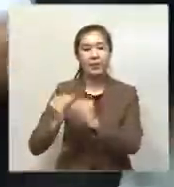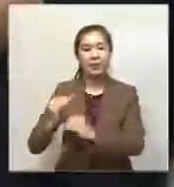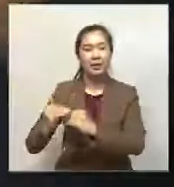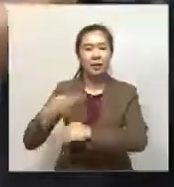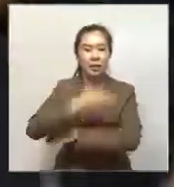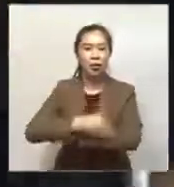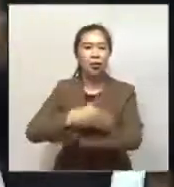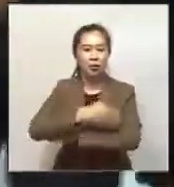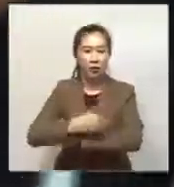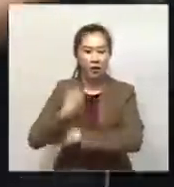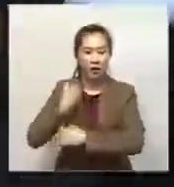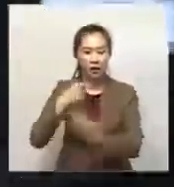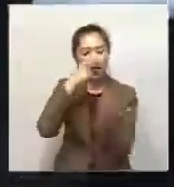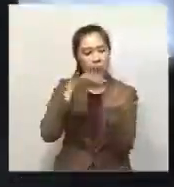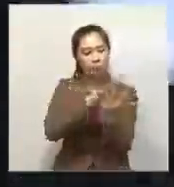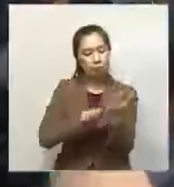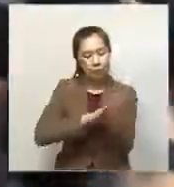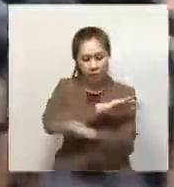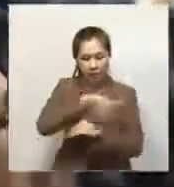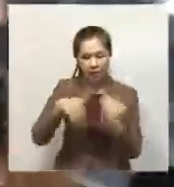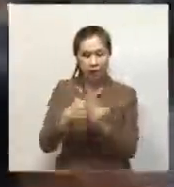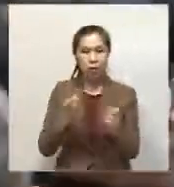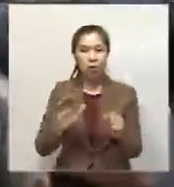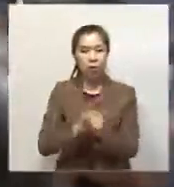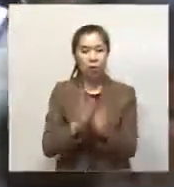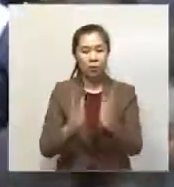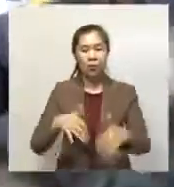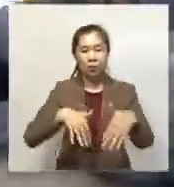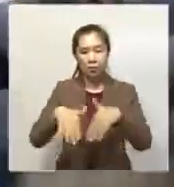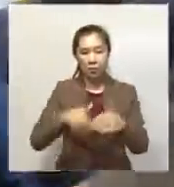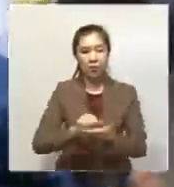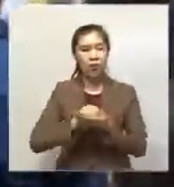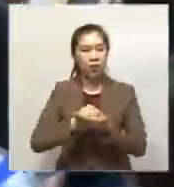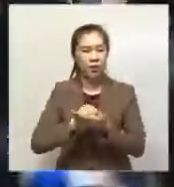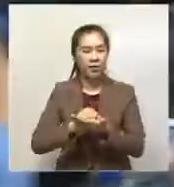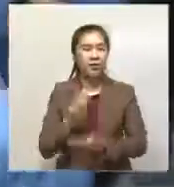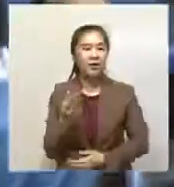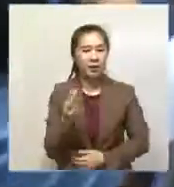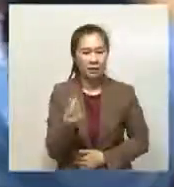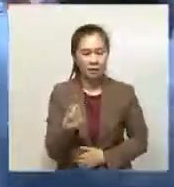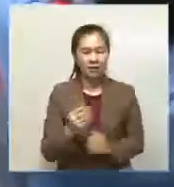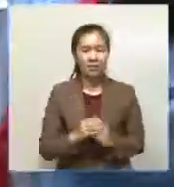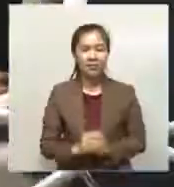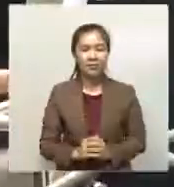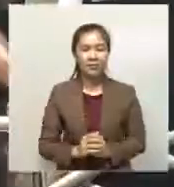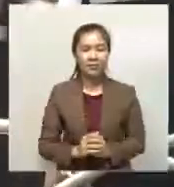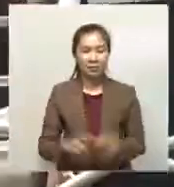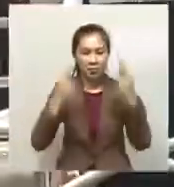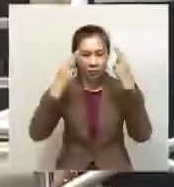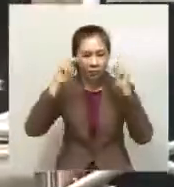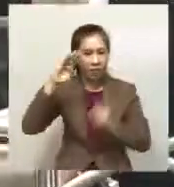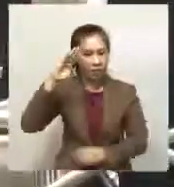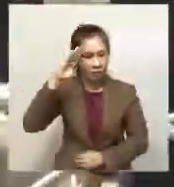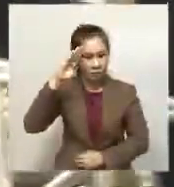คู่เพื่อให้ครอบคลุมทั่วประเทศให้ประชาชนใช้บริการได้อย่างรวดเร็วขึ้นนายกรัฐมนตรีได้เดินทาง